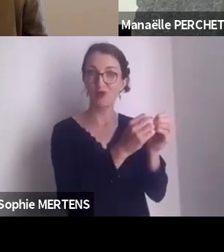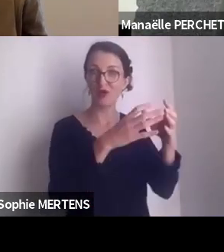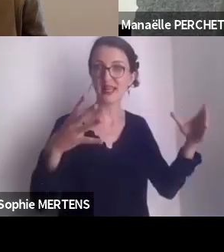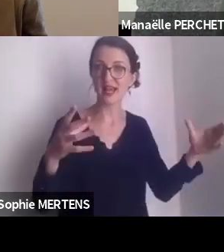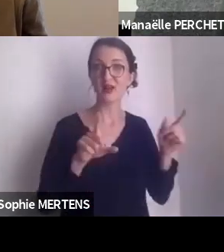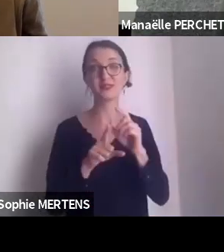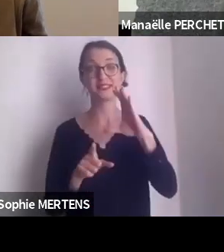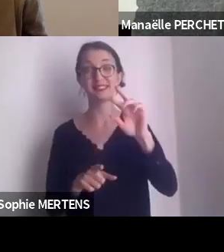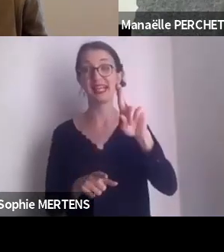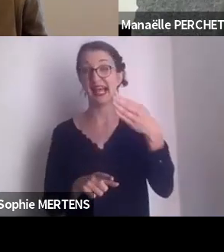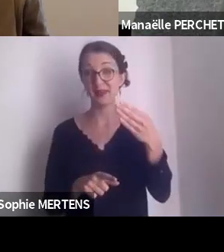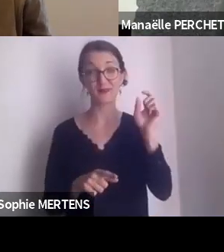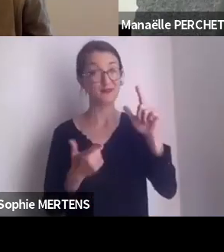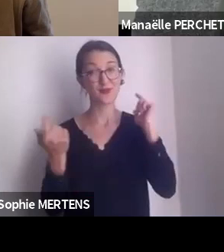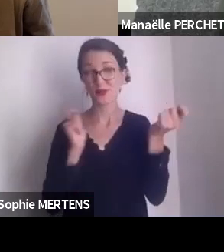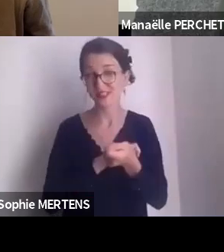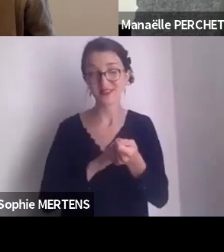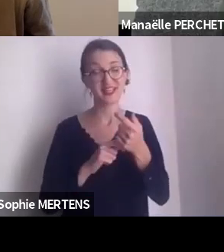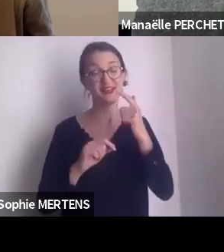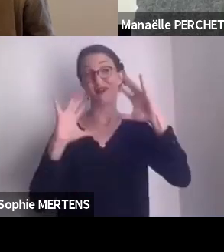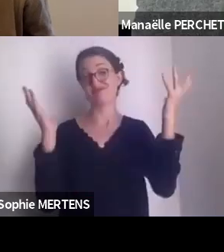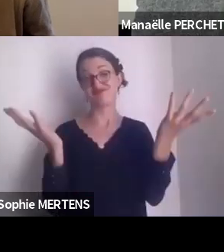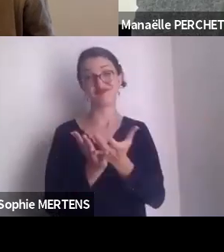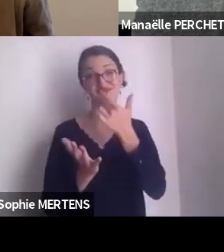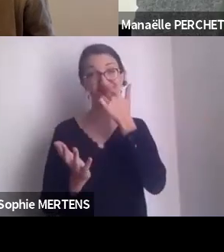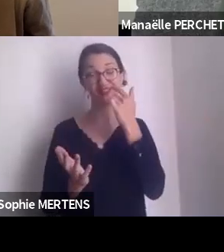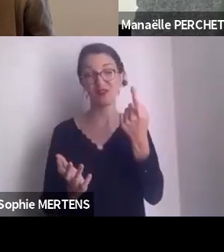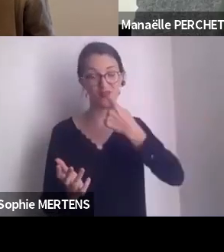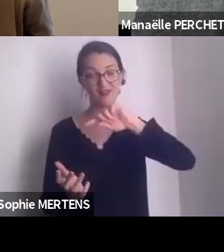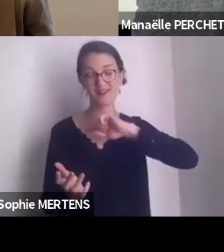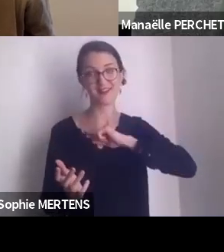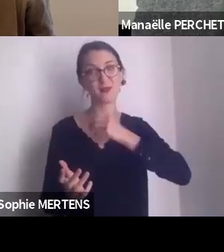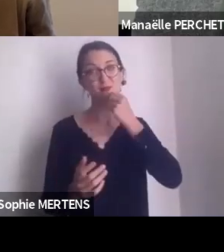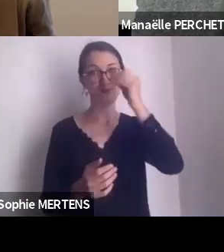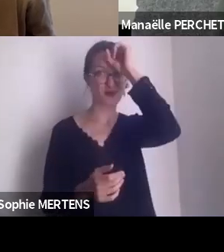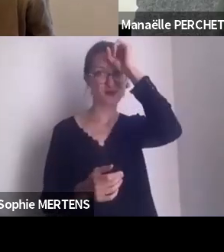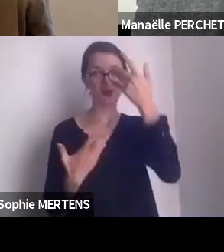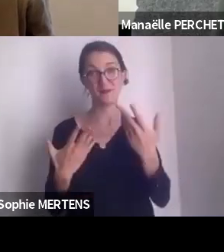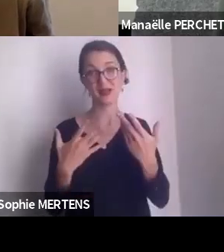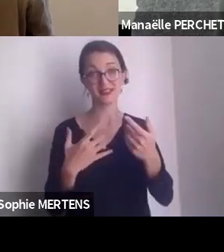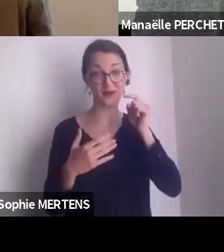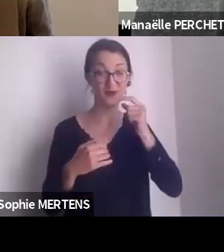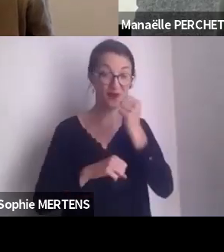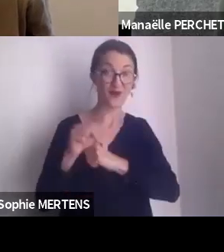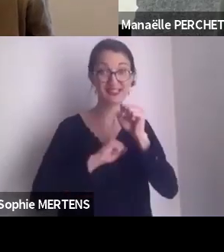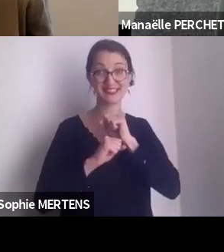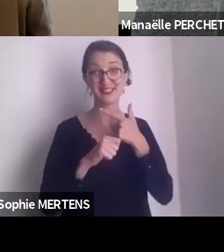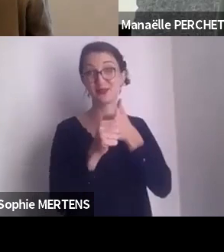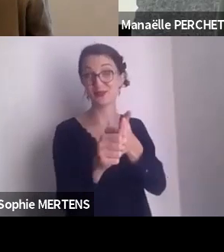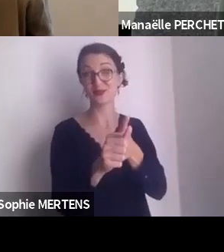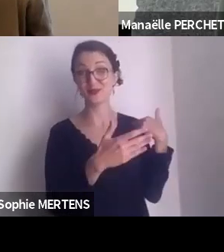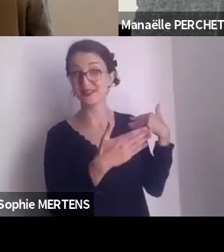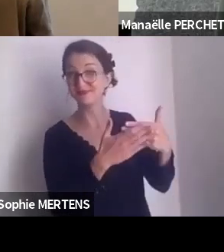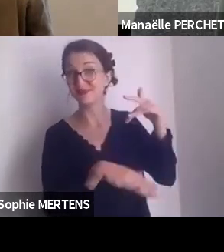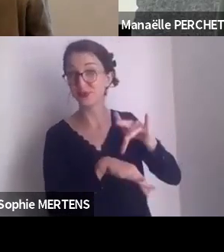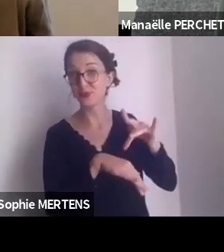on a pris des leçons hein, avec tout ça. Donc on s'organise en conséquence. Très bien. Et justement, pour rebondir, est-ce que tu